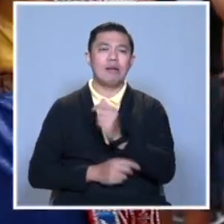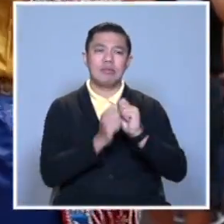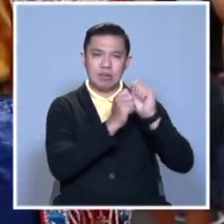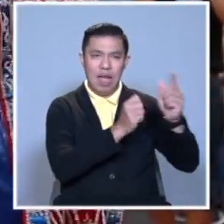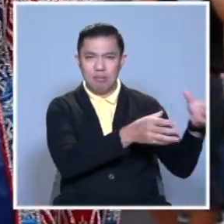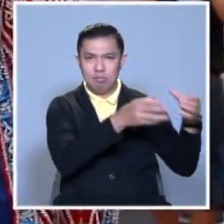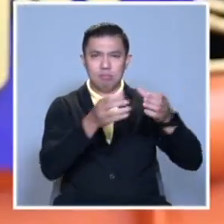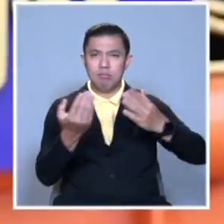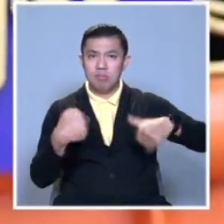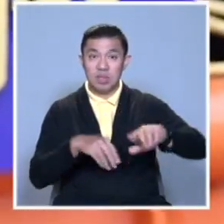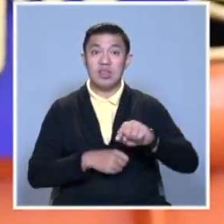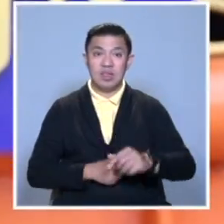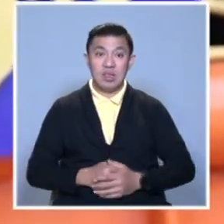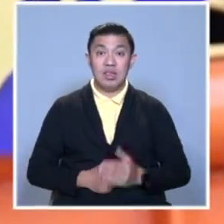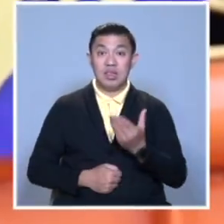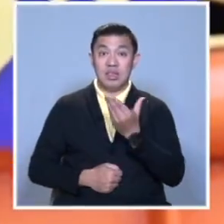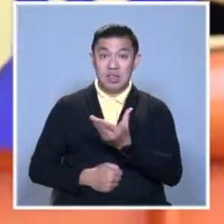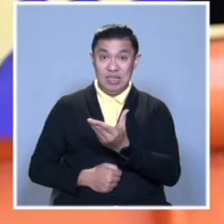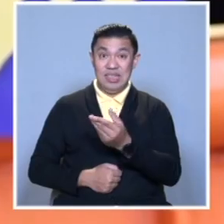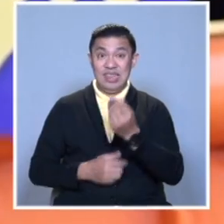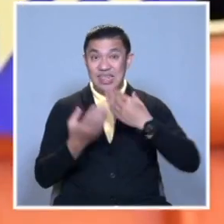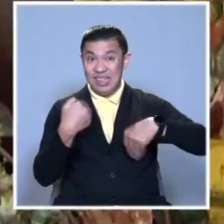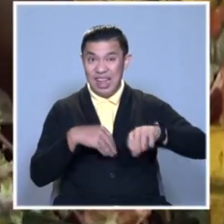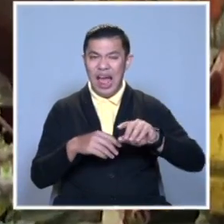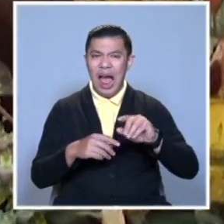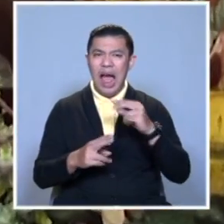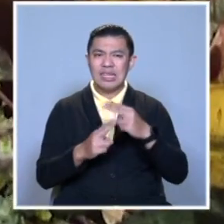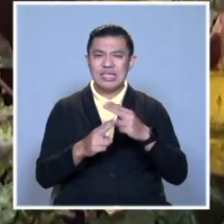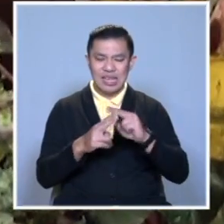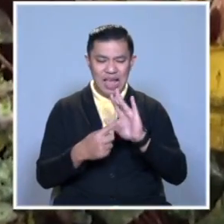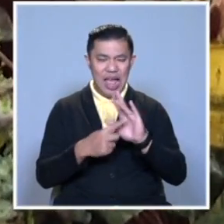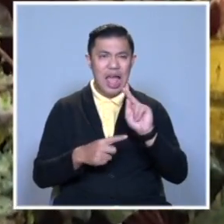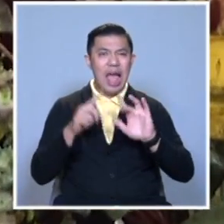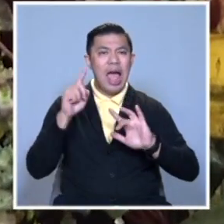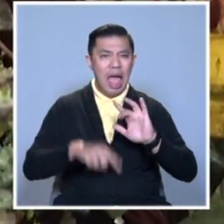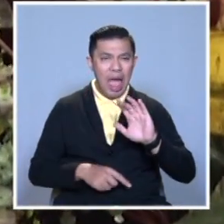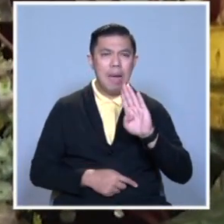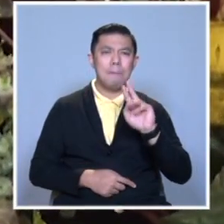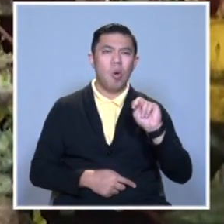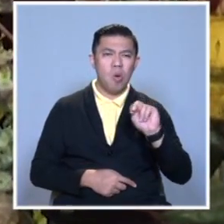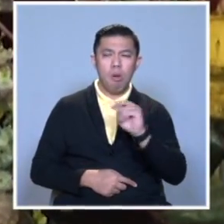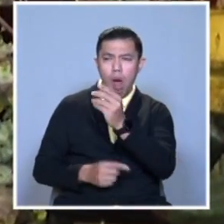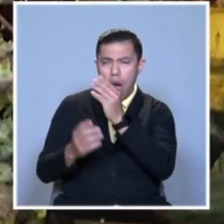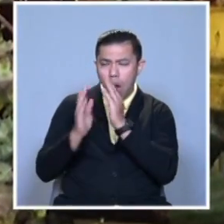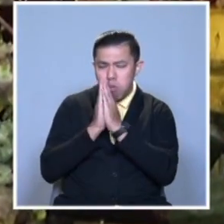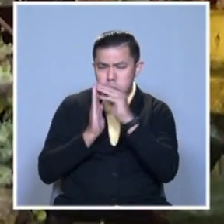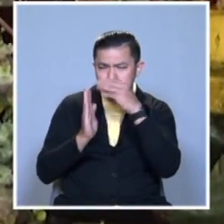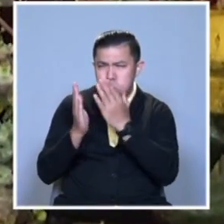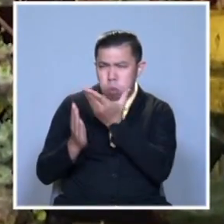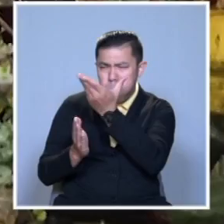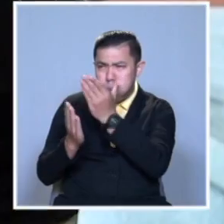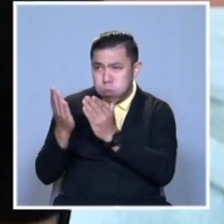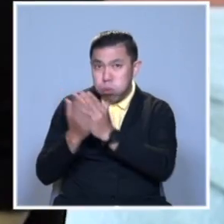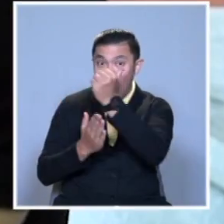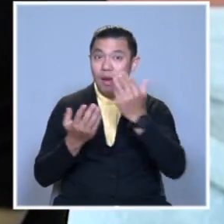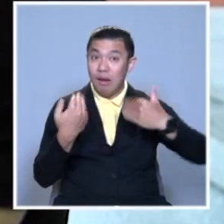จ้าของคณะละครทัศนีนาฏศิลป์ที่คลุกคลีอยู่ในวงการรำแก้บนกว่า50ปีบอกว่าการรับงานรำแก้บนจะต้องใช้